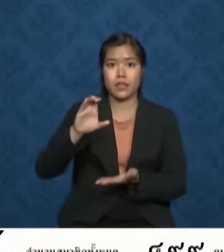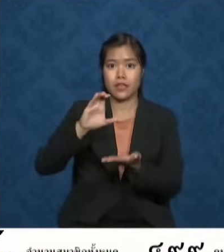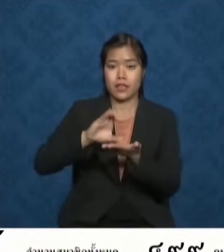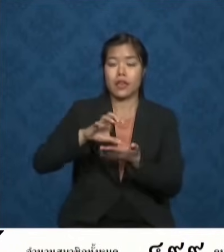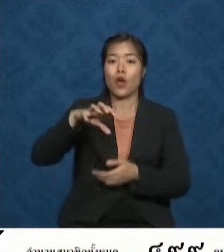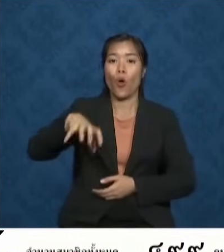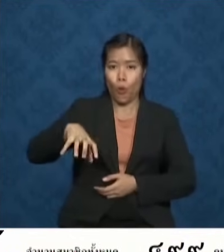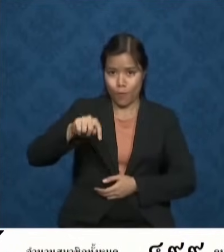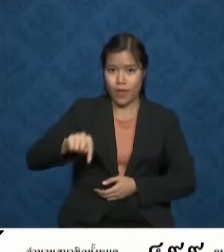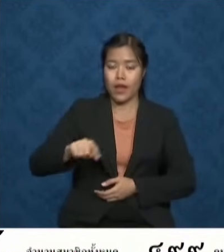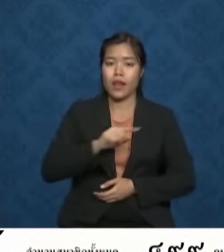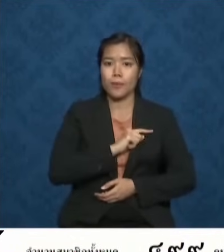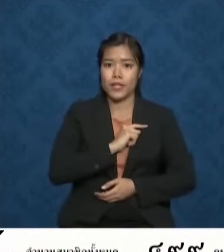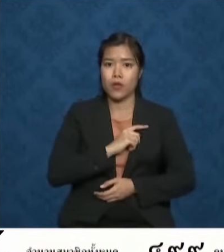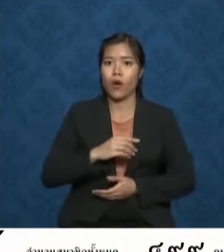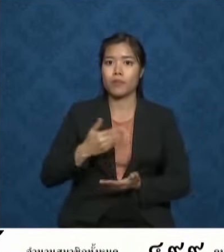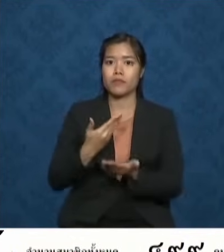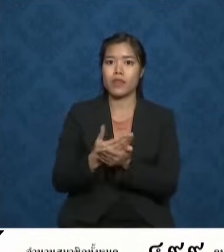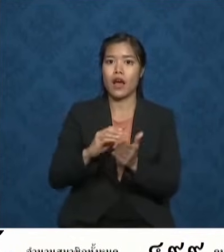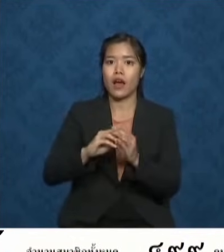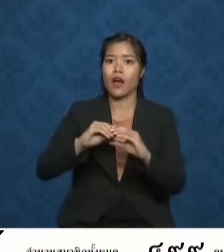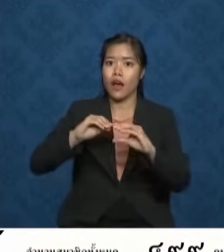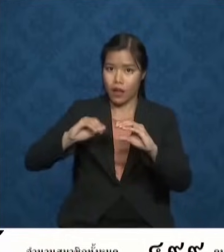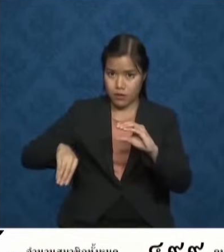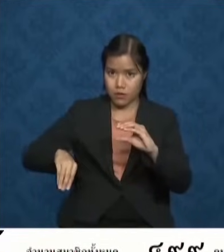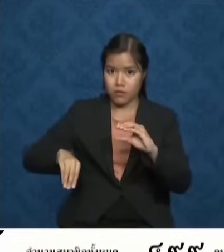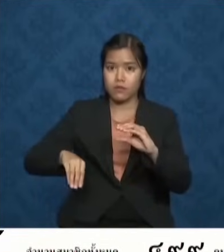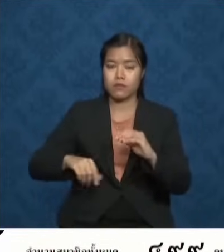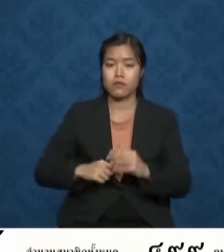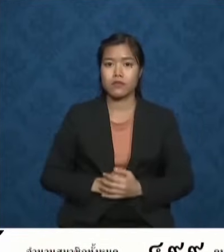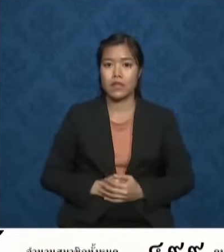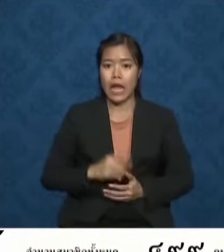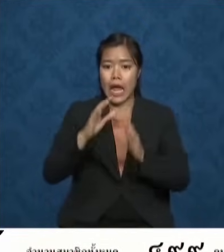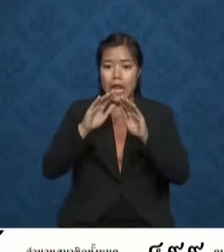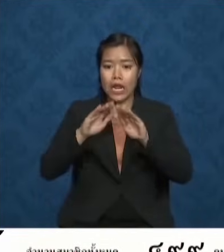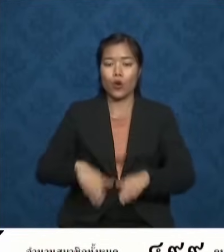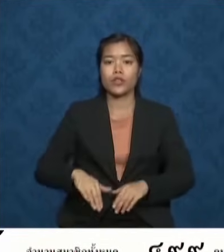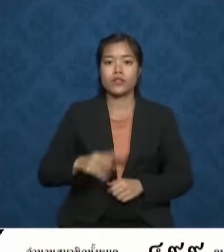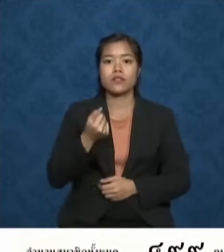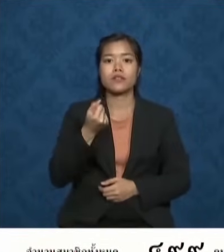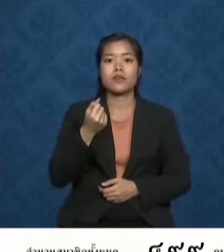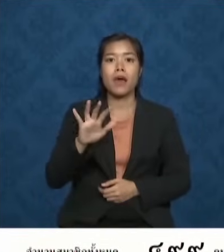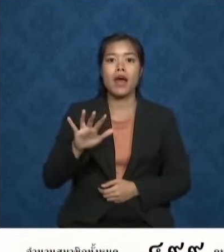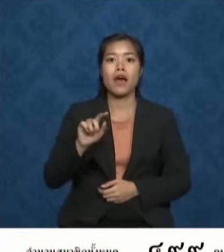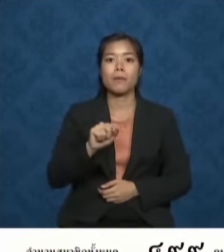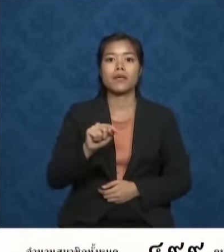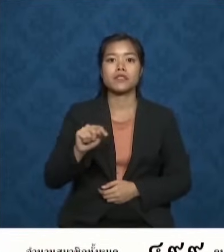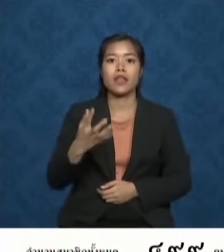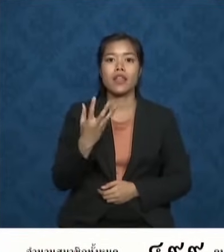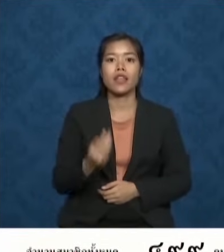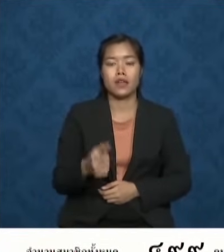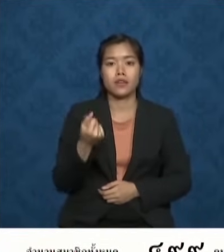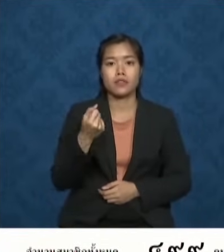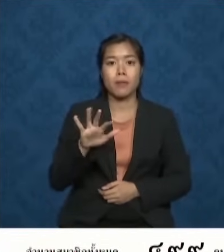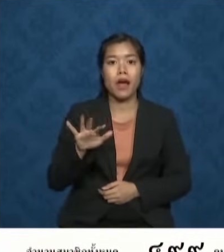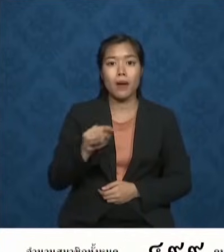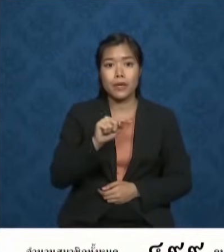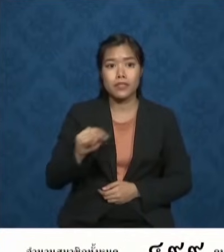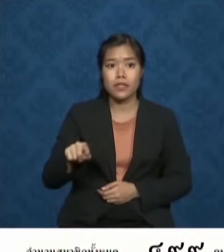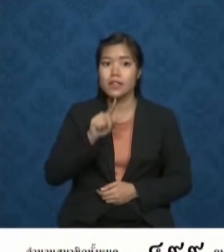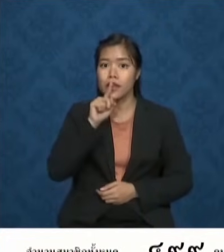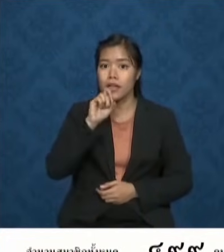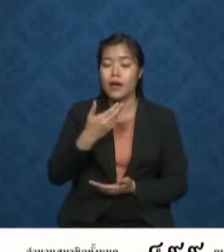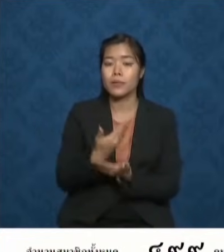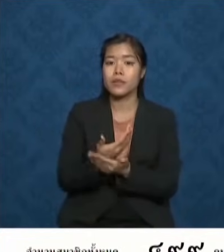ะสำนักงบตัดของเราเองนะให้เหลือ15เราก็ไปถามว่าตัดทำไมสำนักงบก็มีเหตุผ